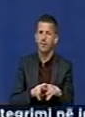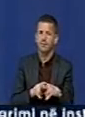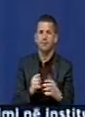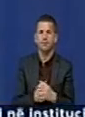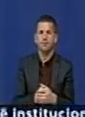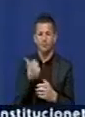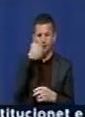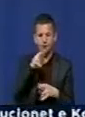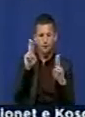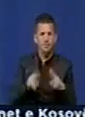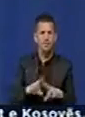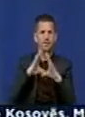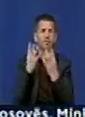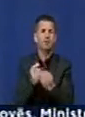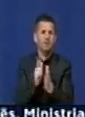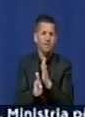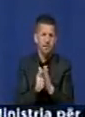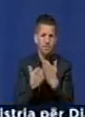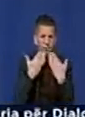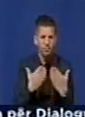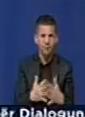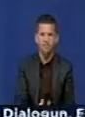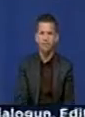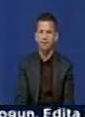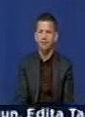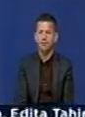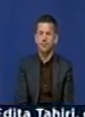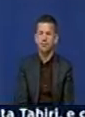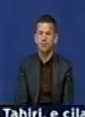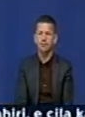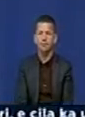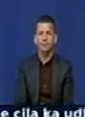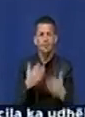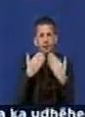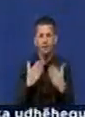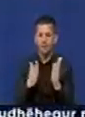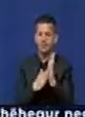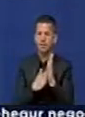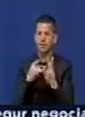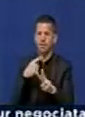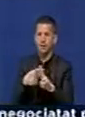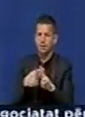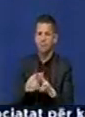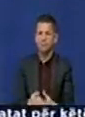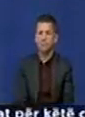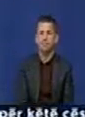e vërteta të dalë në shesh sa më shpejt. Ju falenderit. Faleminderit Milazim Haliti.